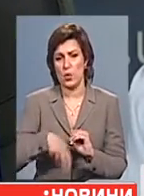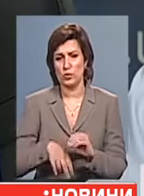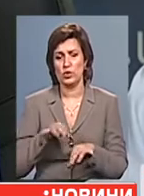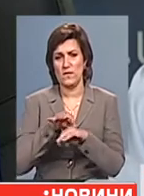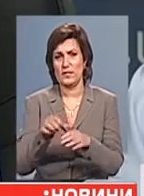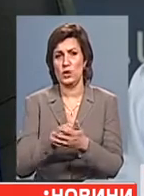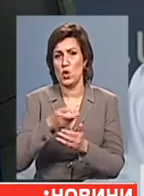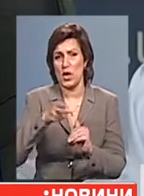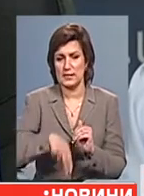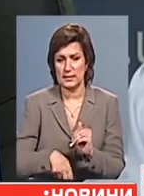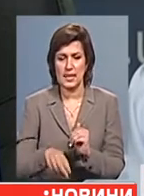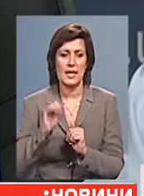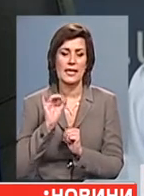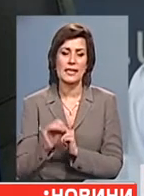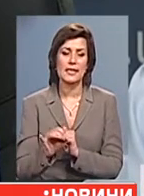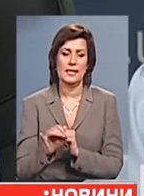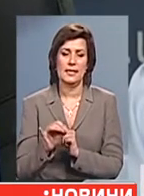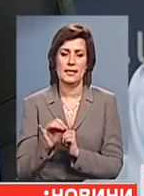довести до конца и